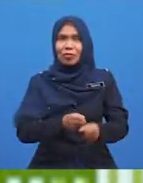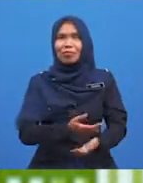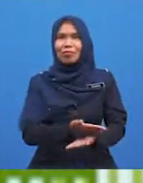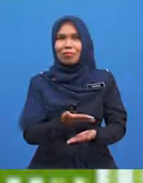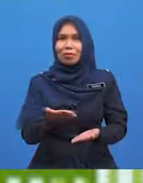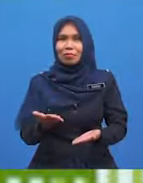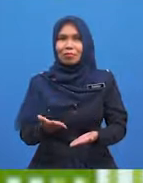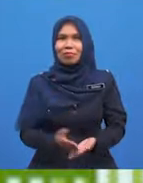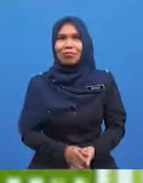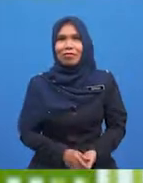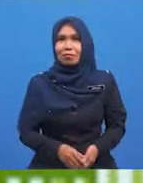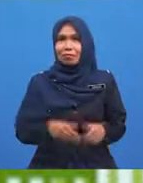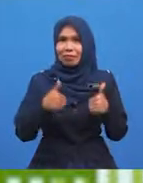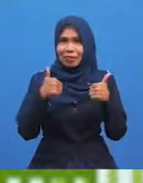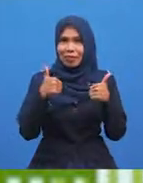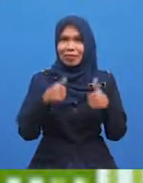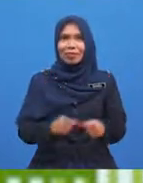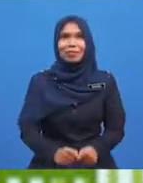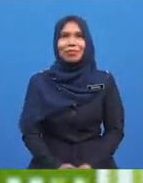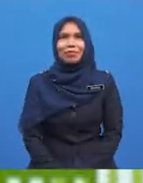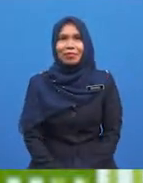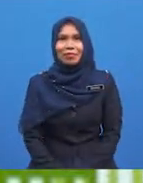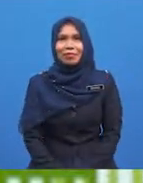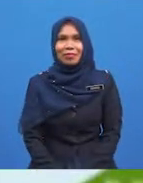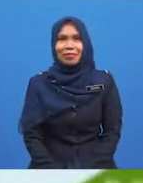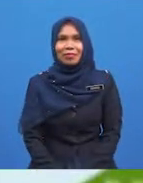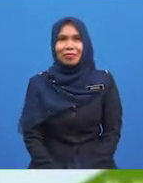semuanya berada dalam keadaan sihat.